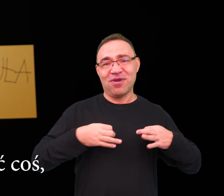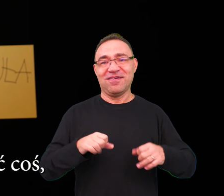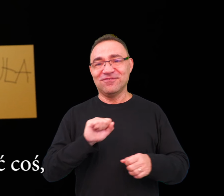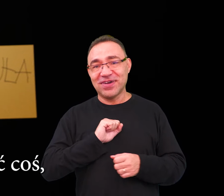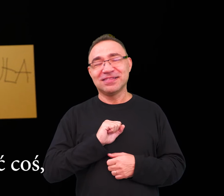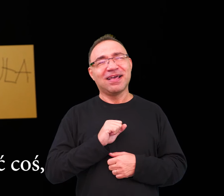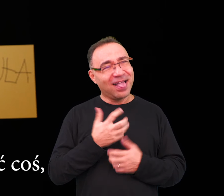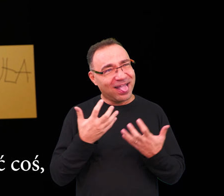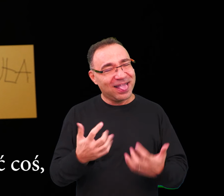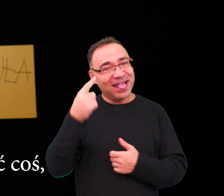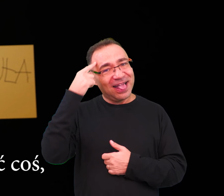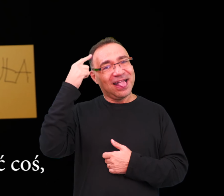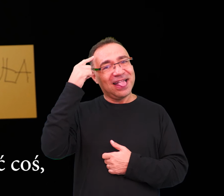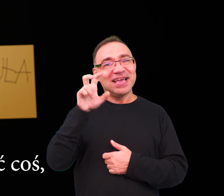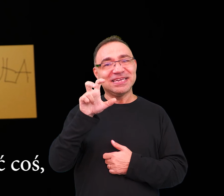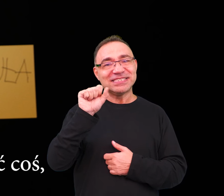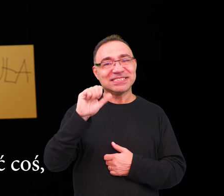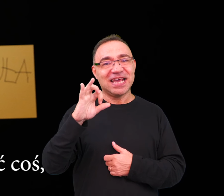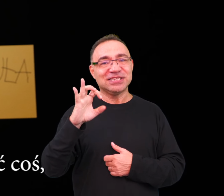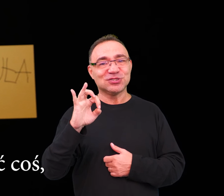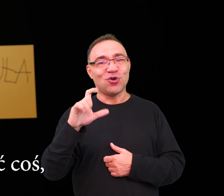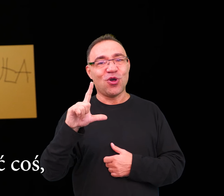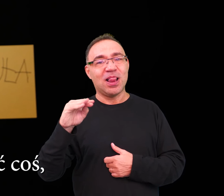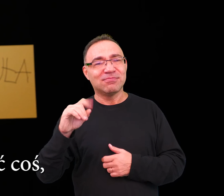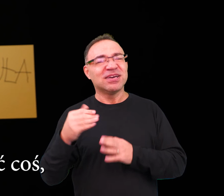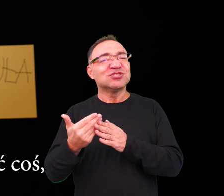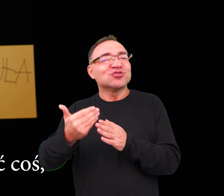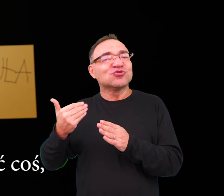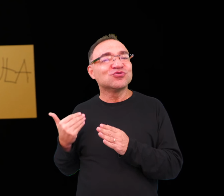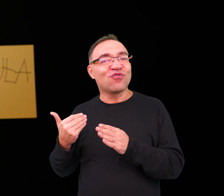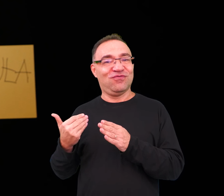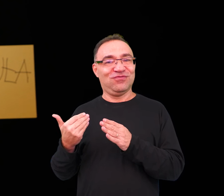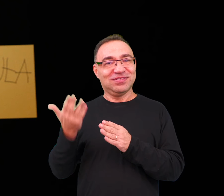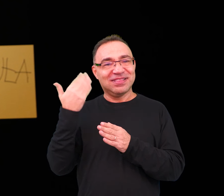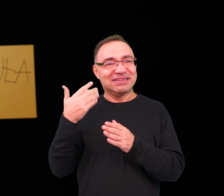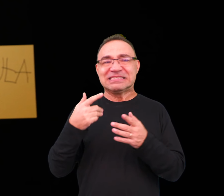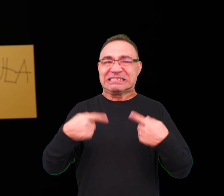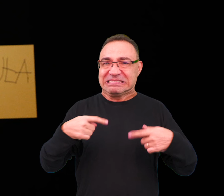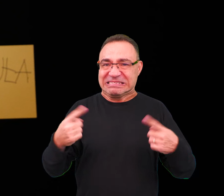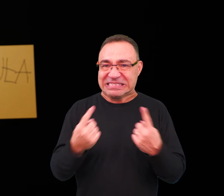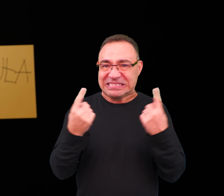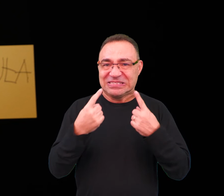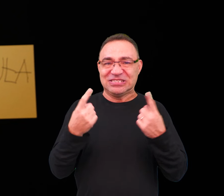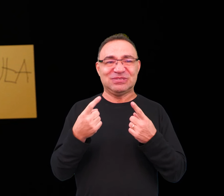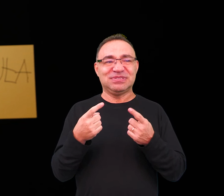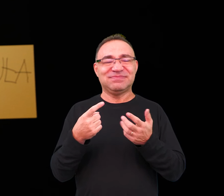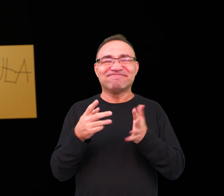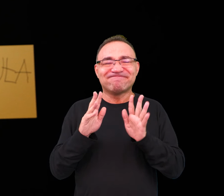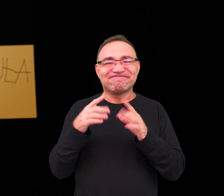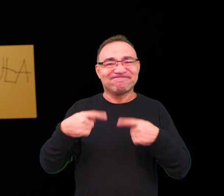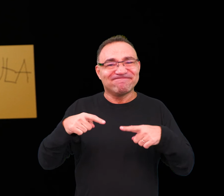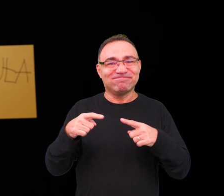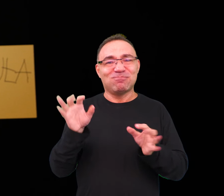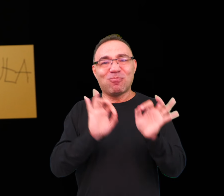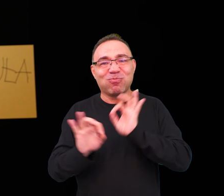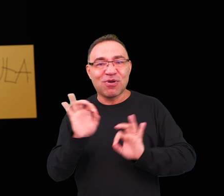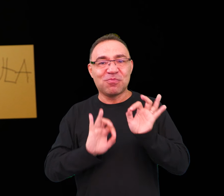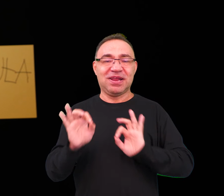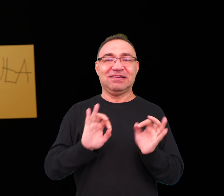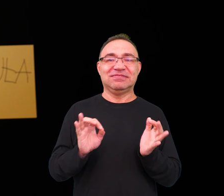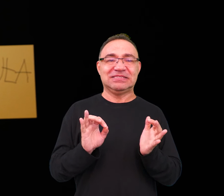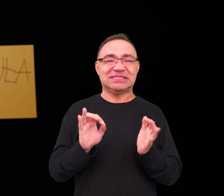doskonałe. Każdy by chciał mieć taki czasolep, żeby sobie gdzieś tam cofnąć coś, żeby coś się nie zdarzyło, albo żeby coś tam